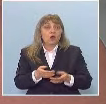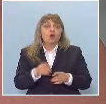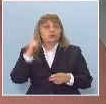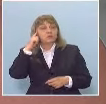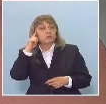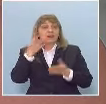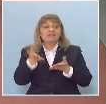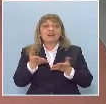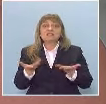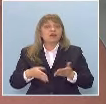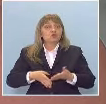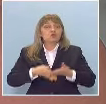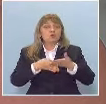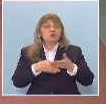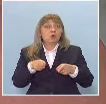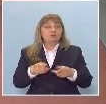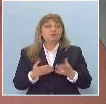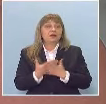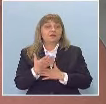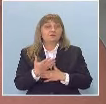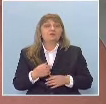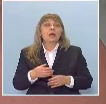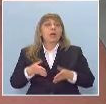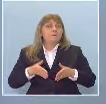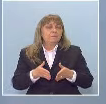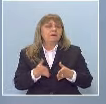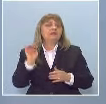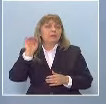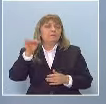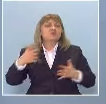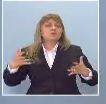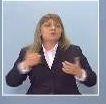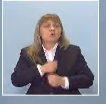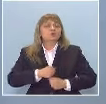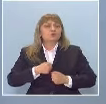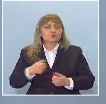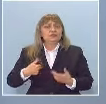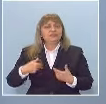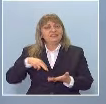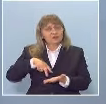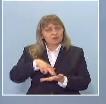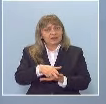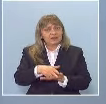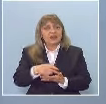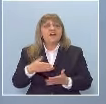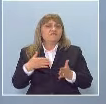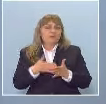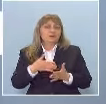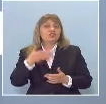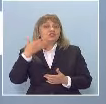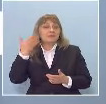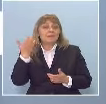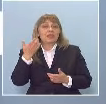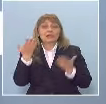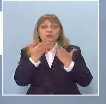тази иновация? Първо да кажа, че пътя беше много труден, но ни го извървяхме. Въпреки, че сме млада училище, сме много амбициозни и